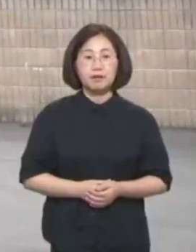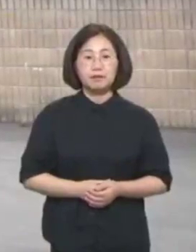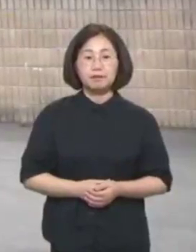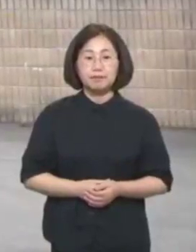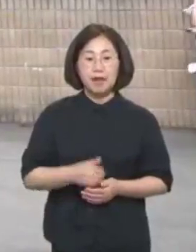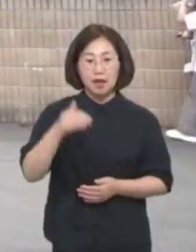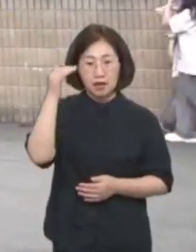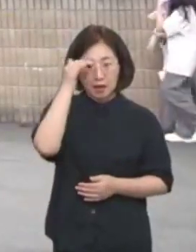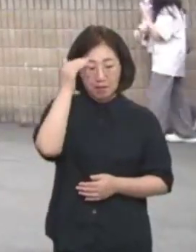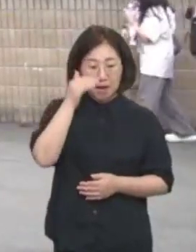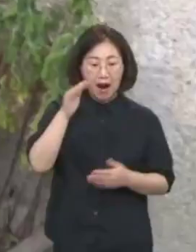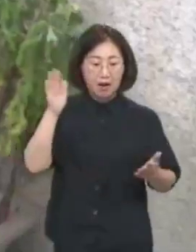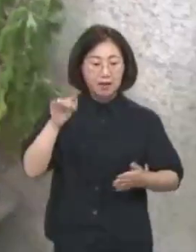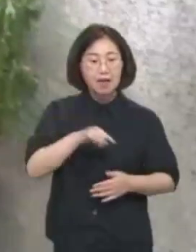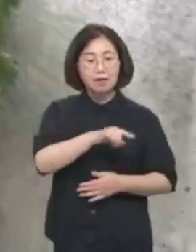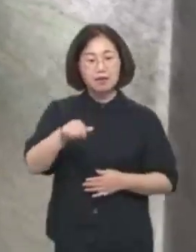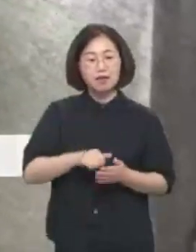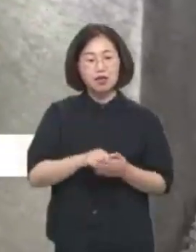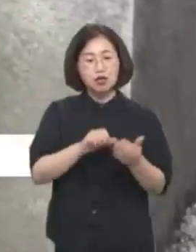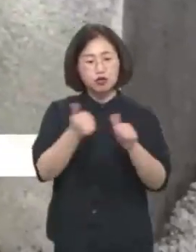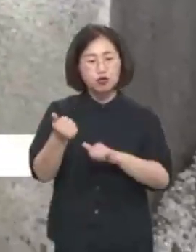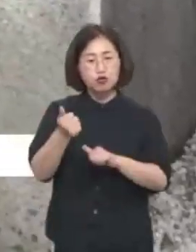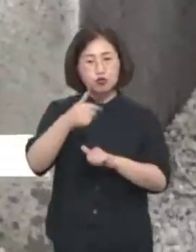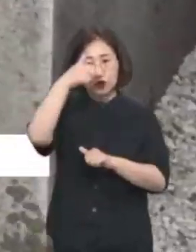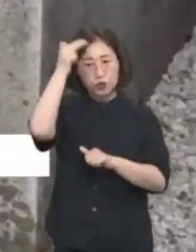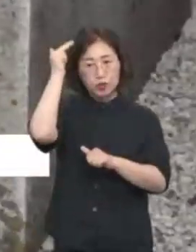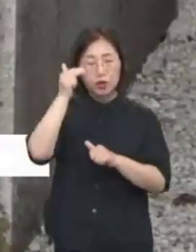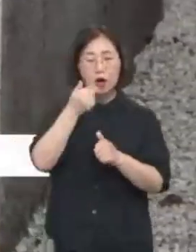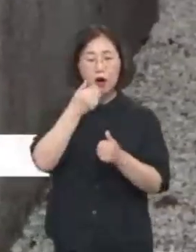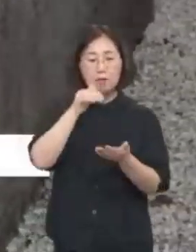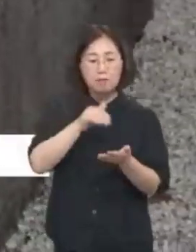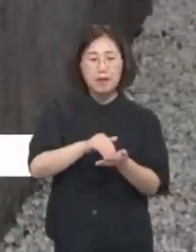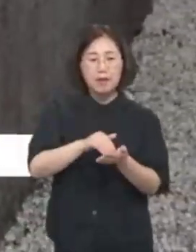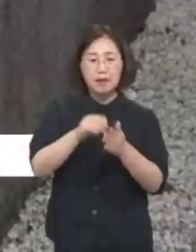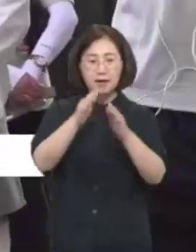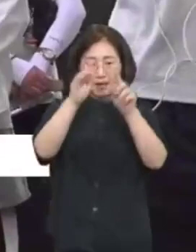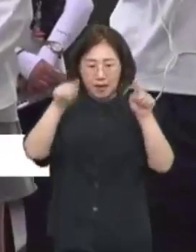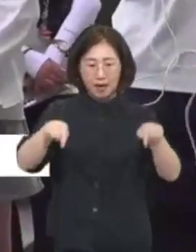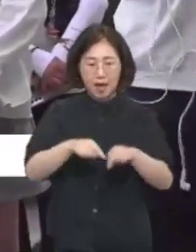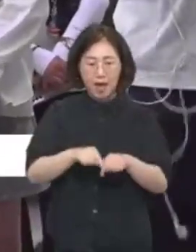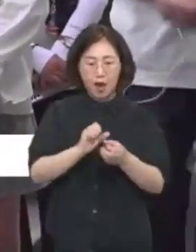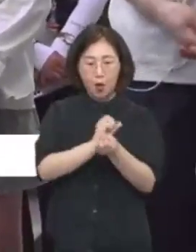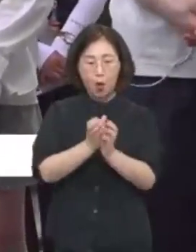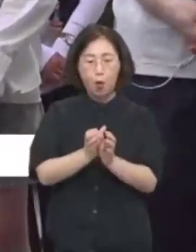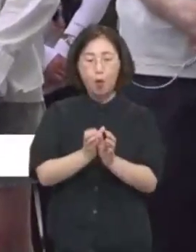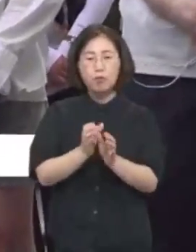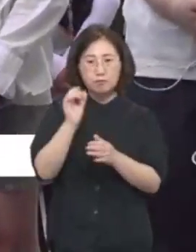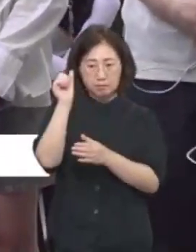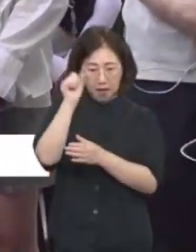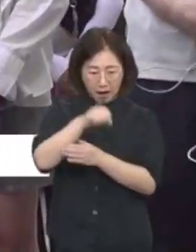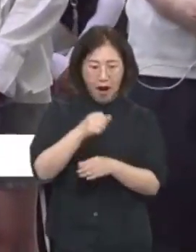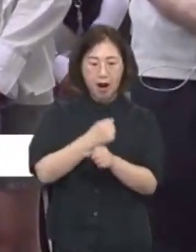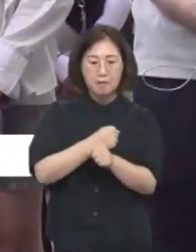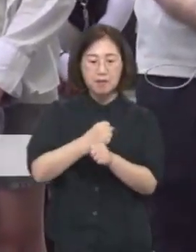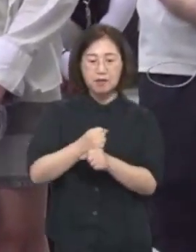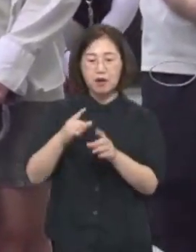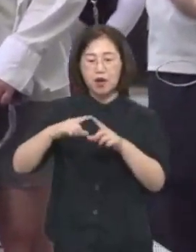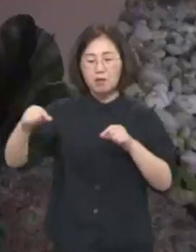탐방 학생들은 당시 희생된 조선인들의 기념비 앞에 헌화 묵념하면서 일본이 제국주의 야만의 역사를